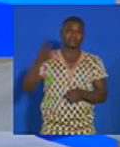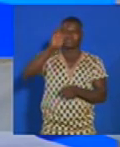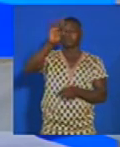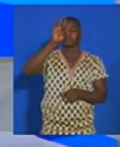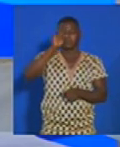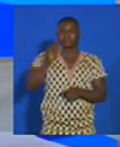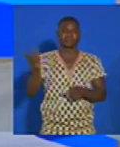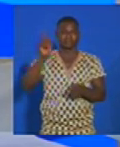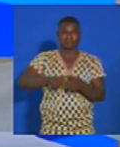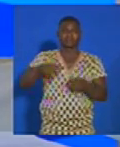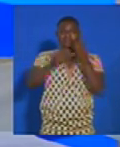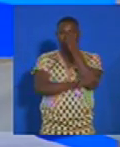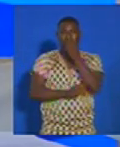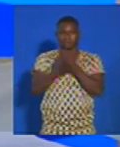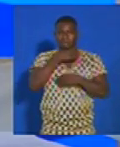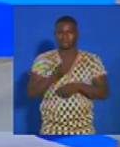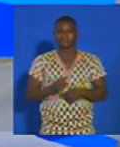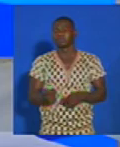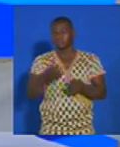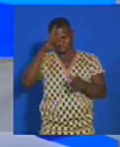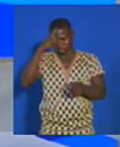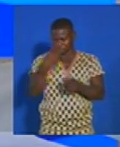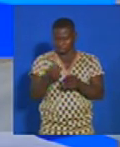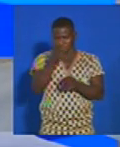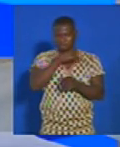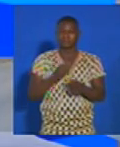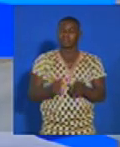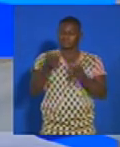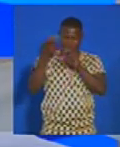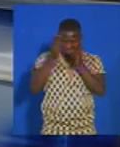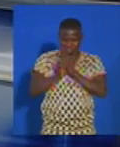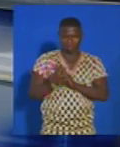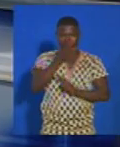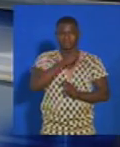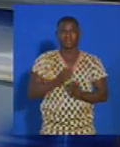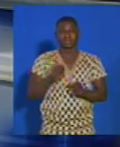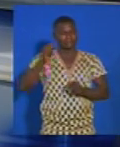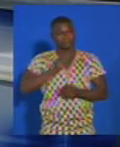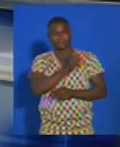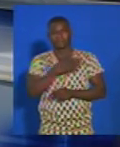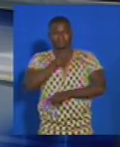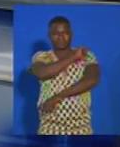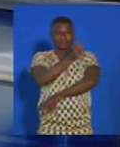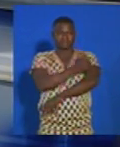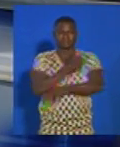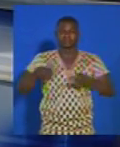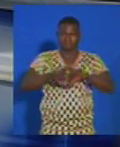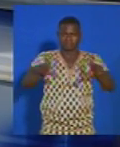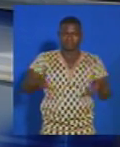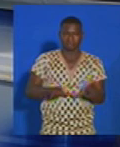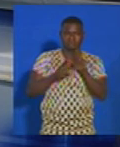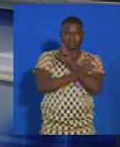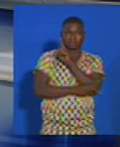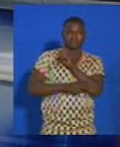salué la mémoire de 9 médecins qui ont rendu service à la Chine et au Burkina. L'ambassadeur chinois et les autorités locales de Kudugu ont saisi